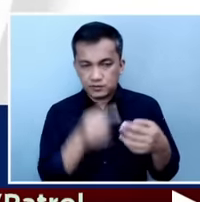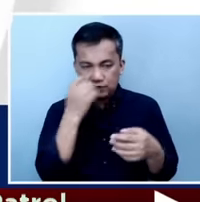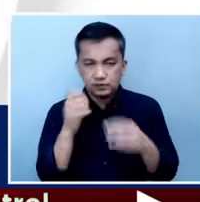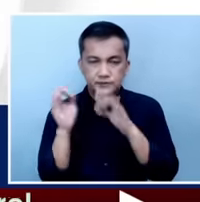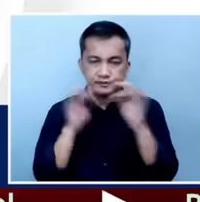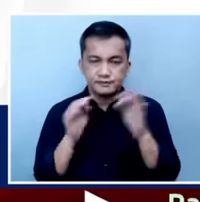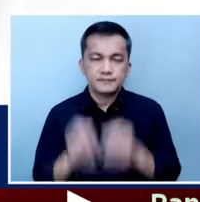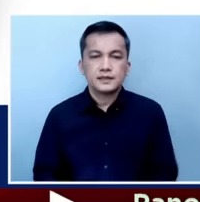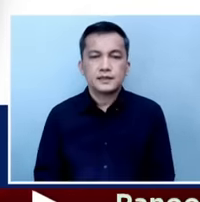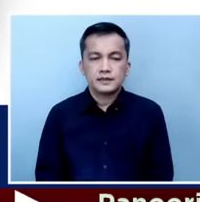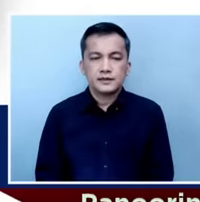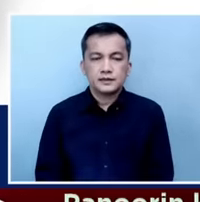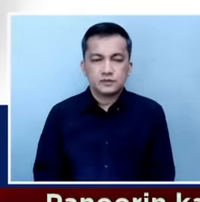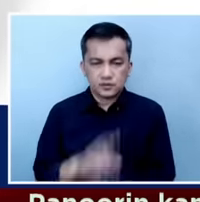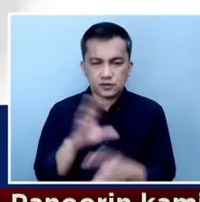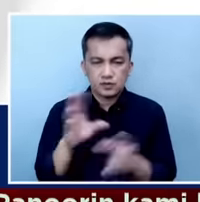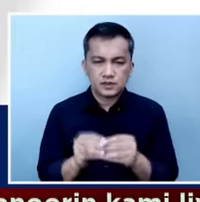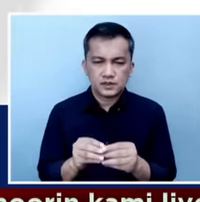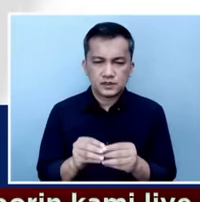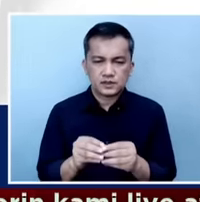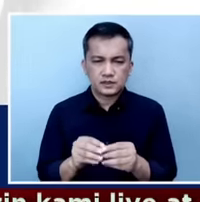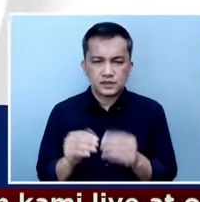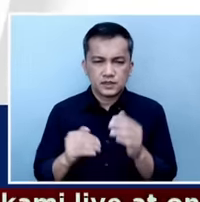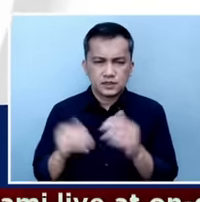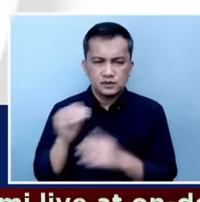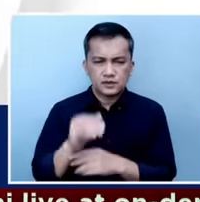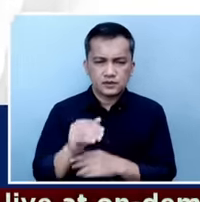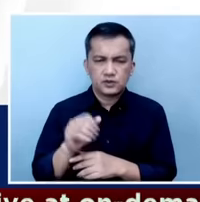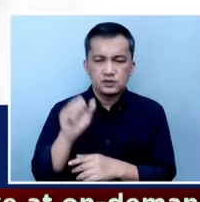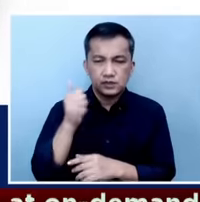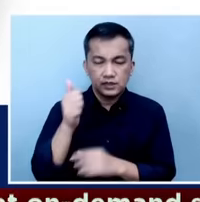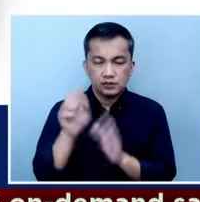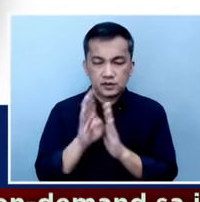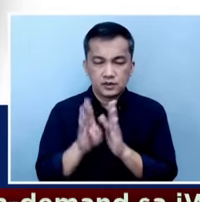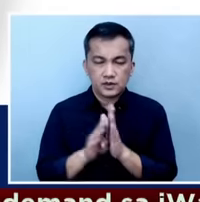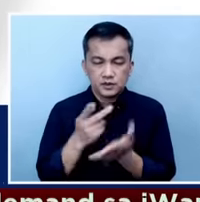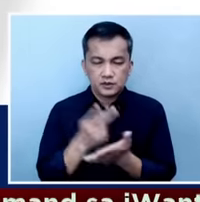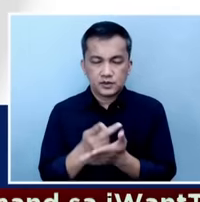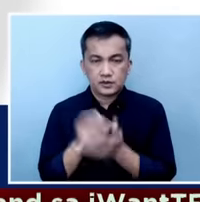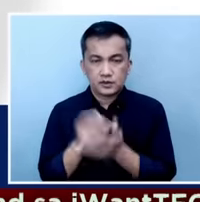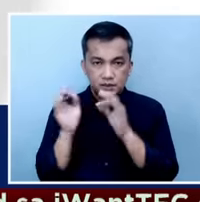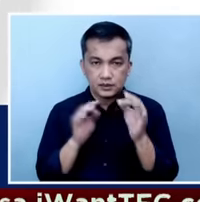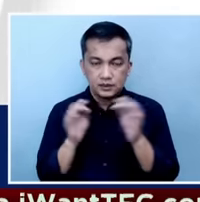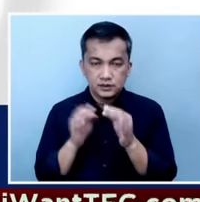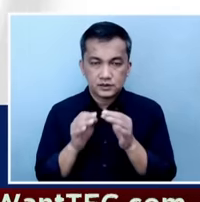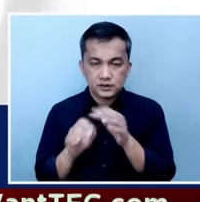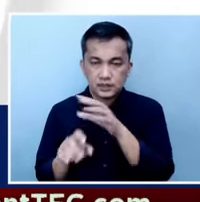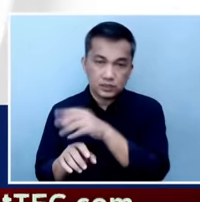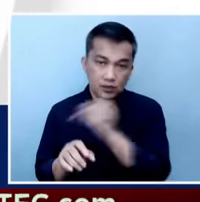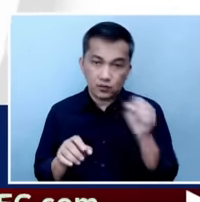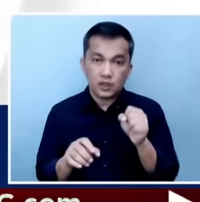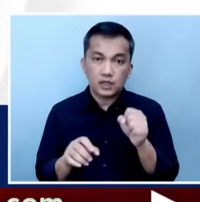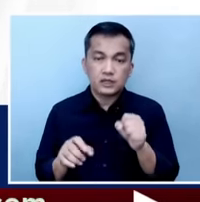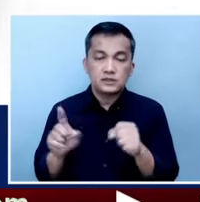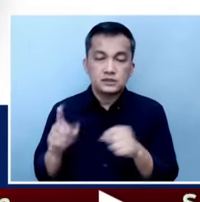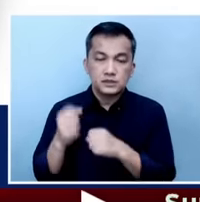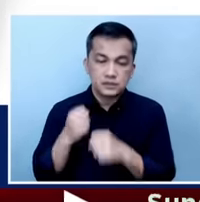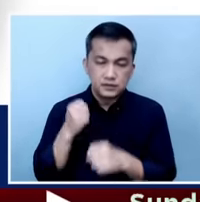droga. Umabot na rin nanya sa higit na 10 bilyong pisong halaga ng droga ang nakumpiska sa taong